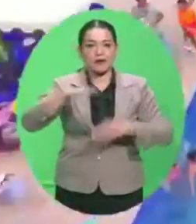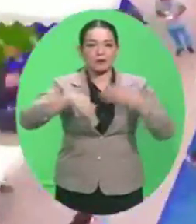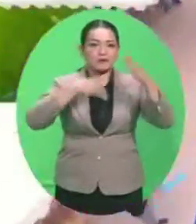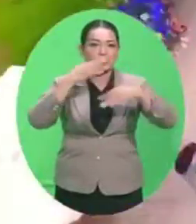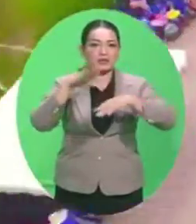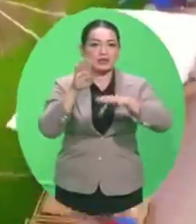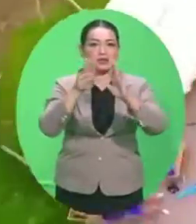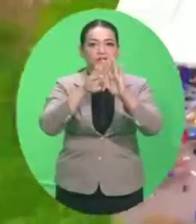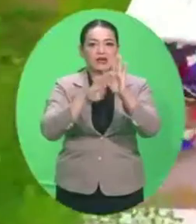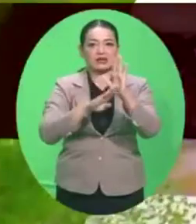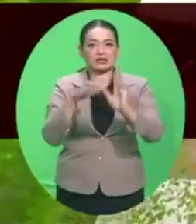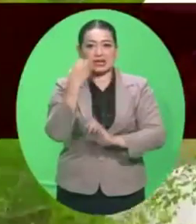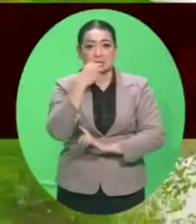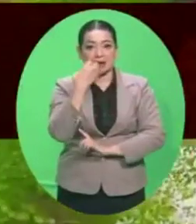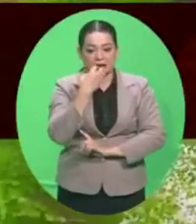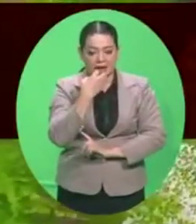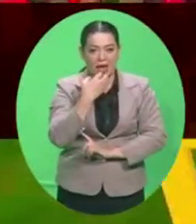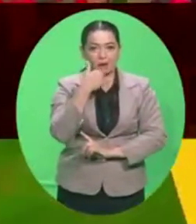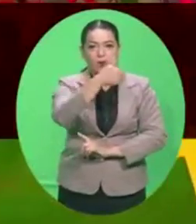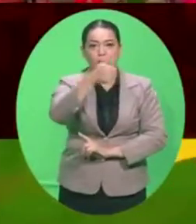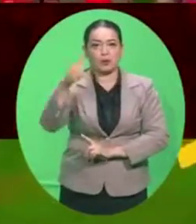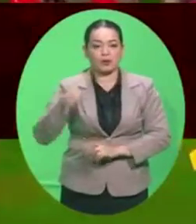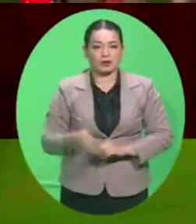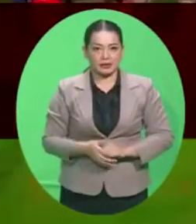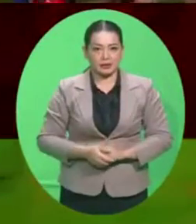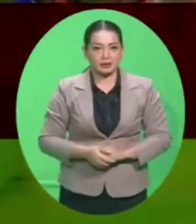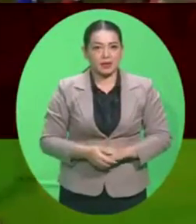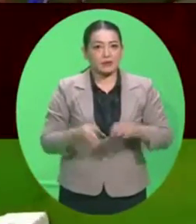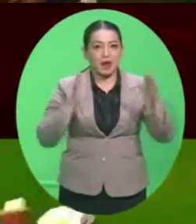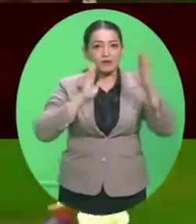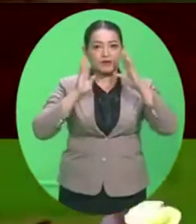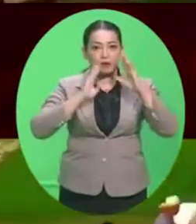trình, bà con nông dân chỉ cần truy cập vào Facebook hoặc